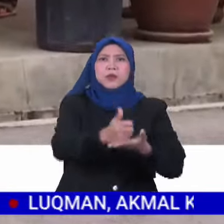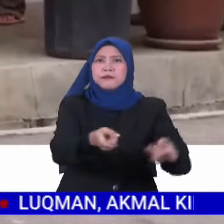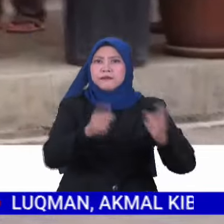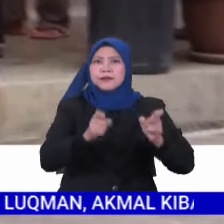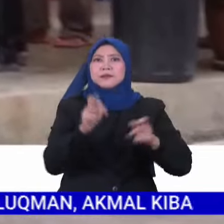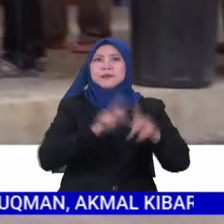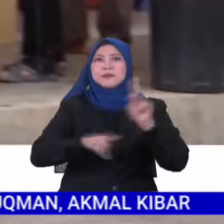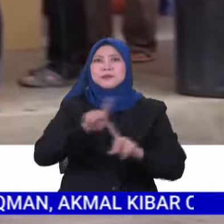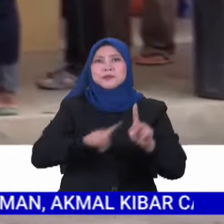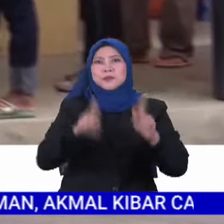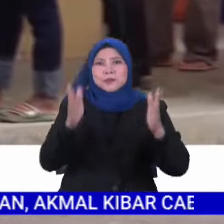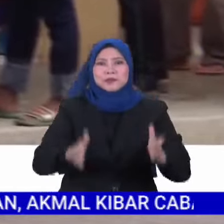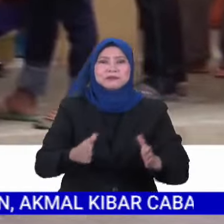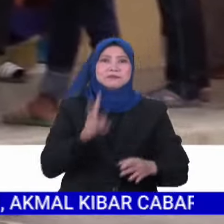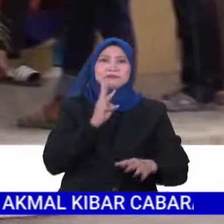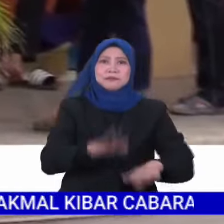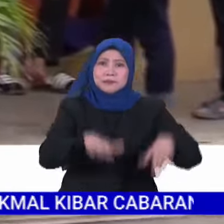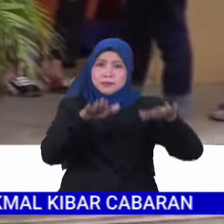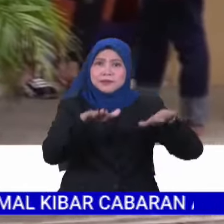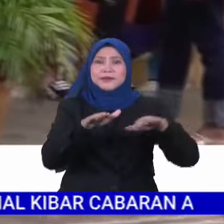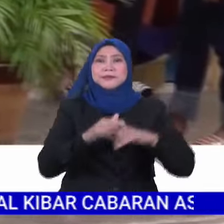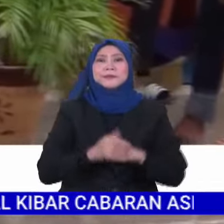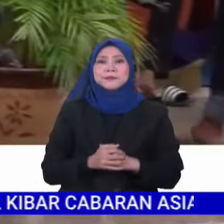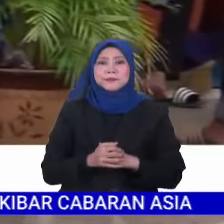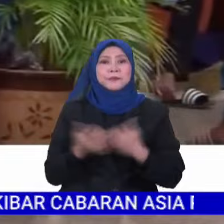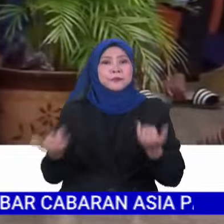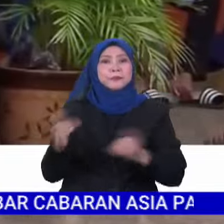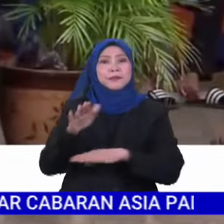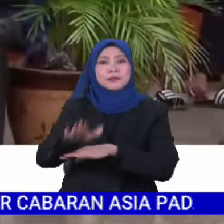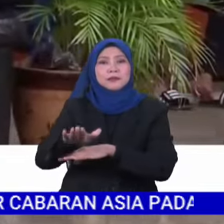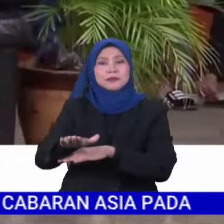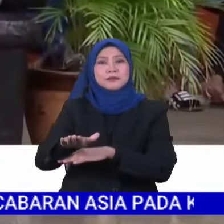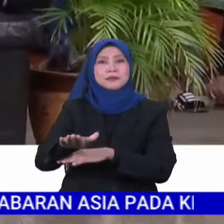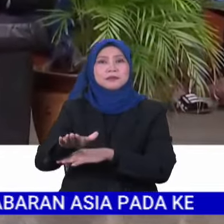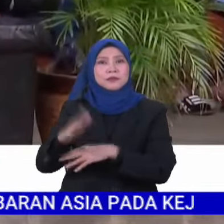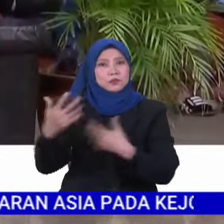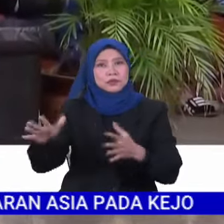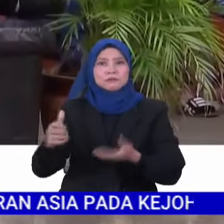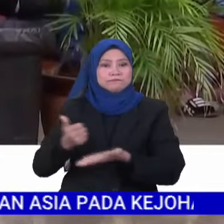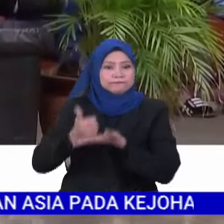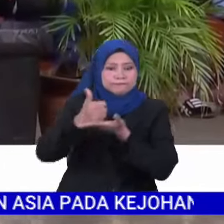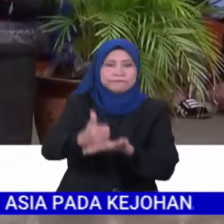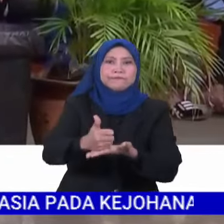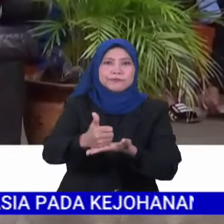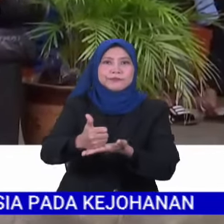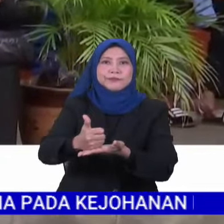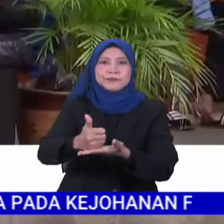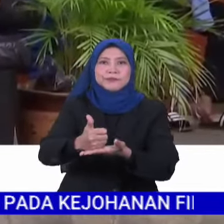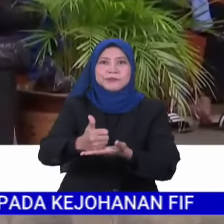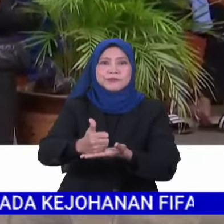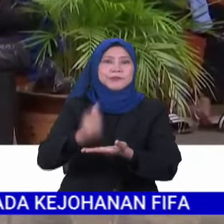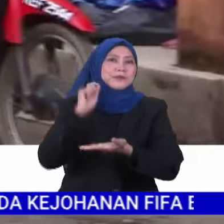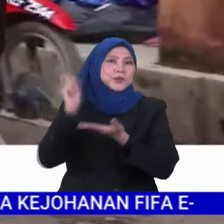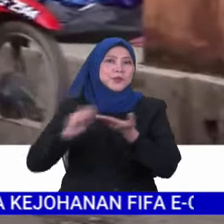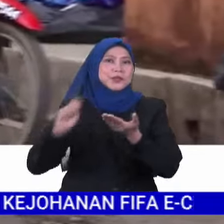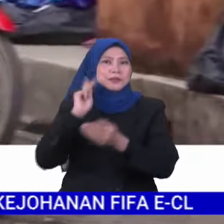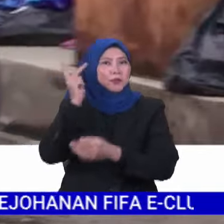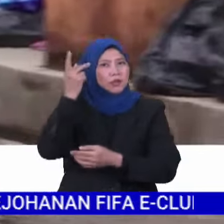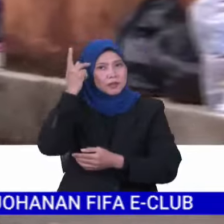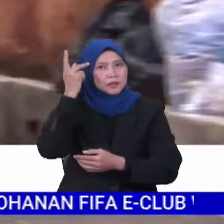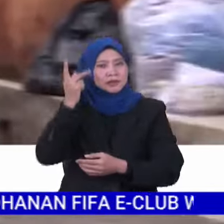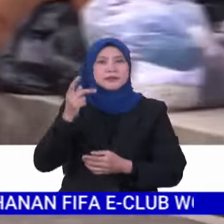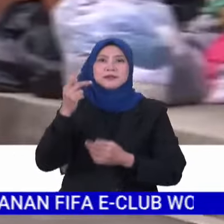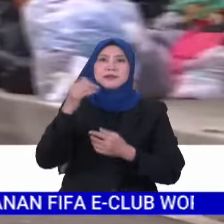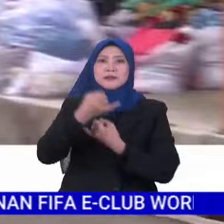kepada penduduk yang terjejas dan petang ini ha bantuan itu tersebutlah pun disalurkan oleh situasi politik kepada yang